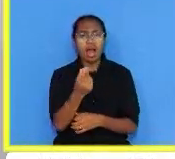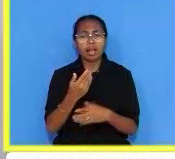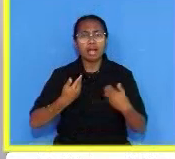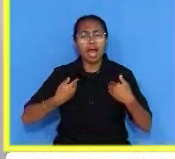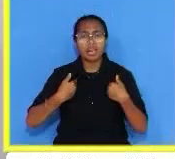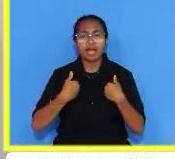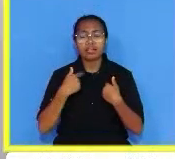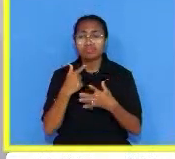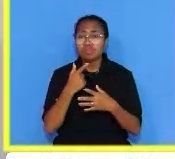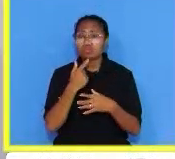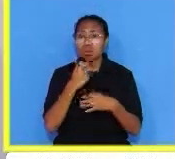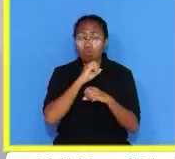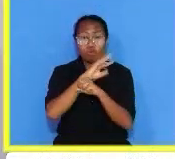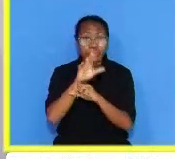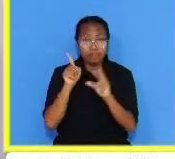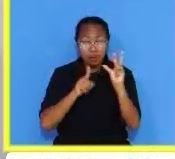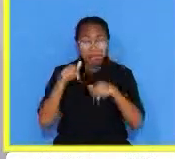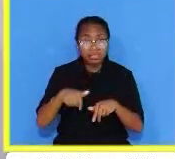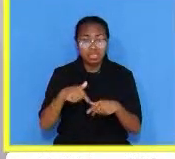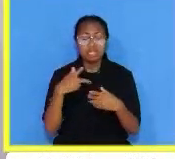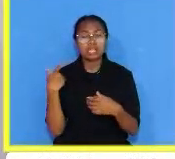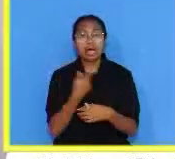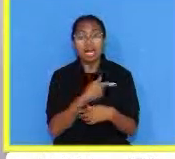situasi pandemi begini kan kayak harus